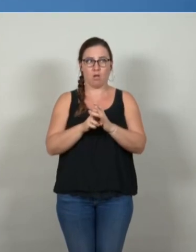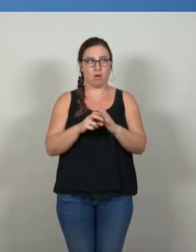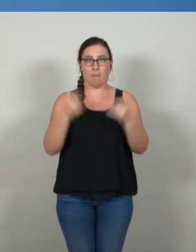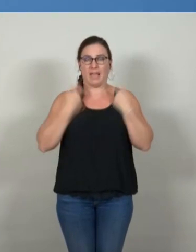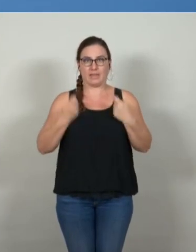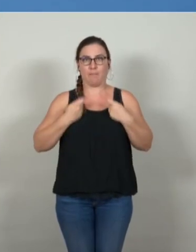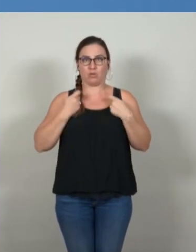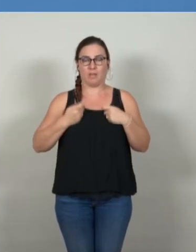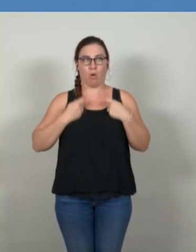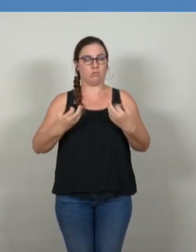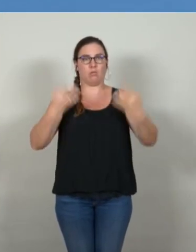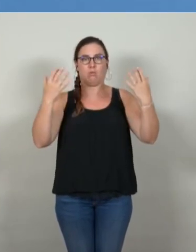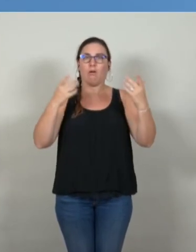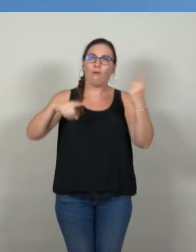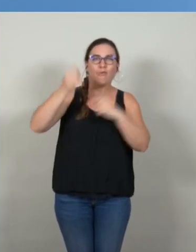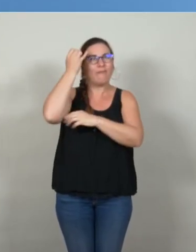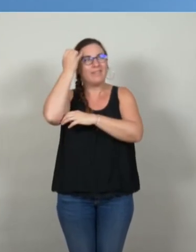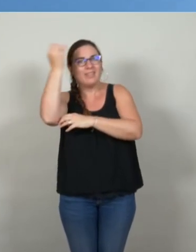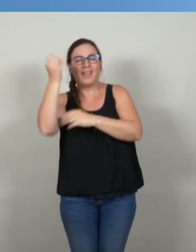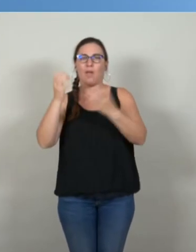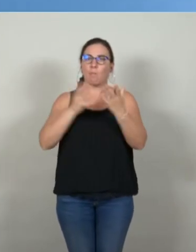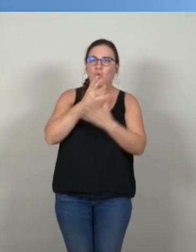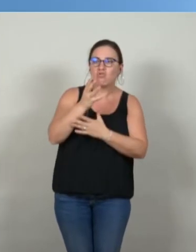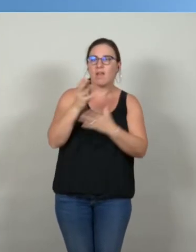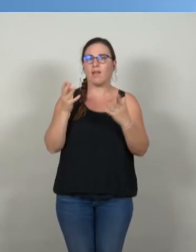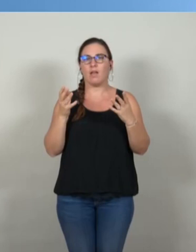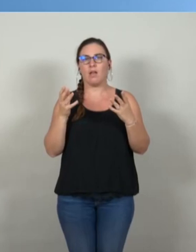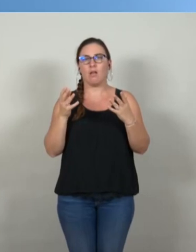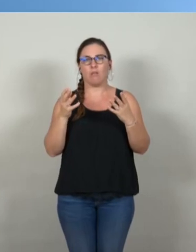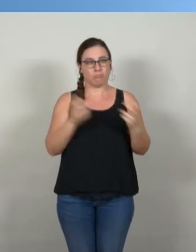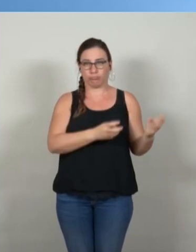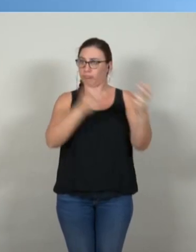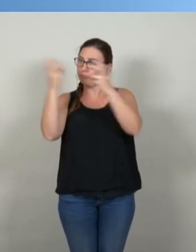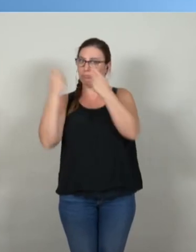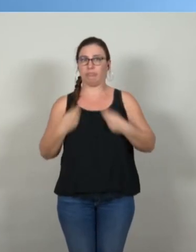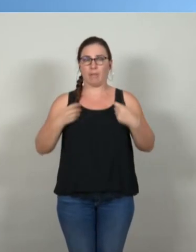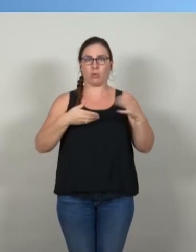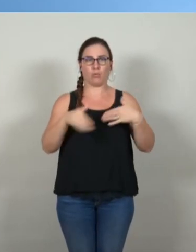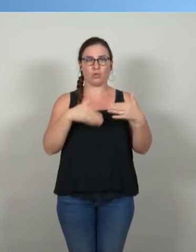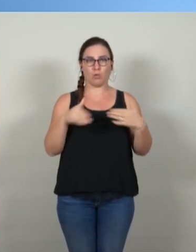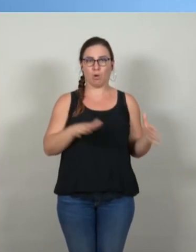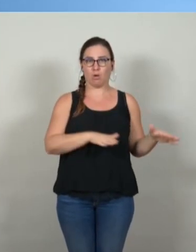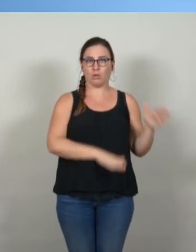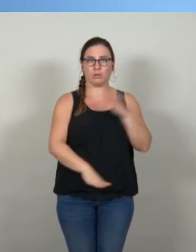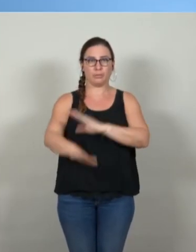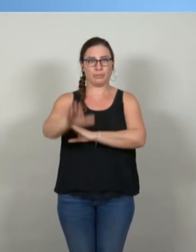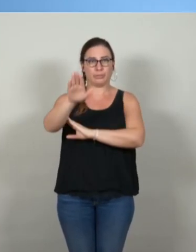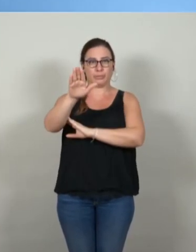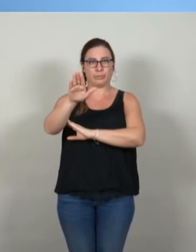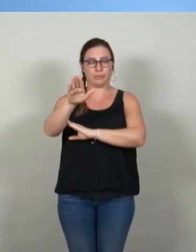vous avez des idées des projets etc vous accroissez les dépenses de fonctionnement sans jamais